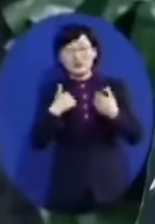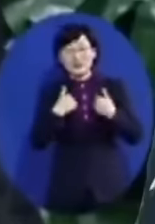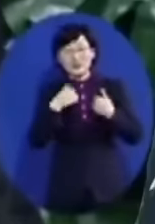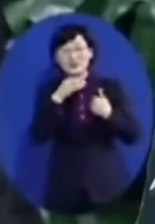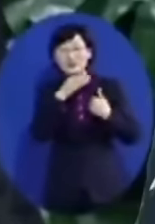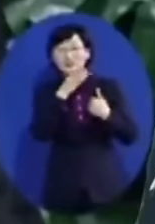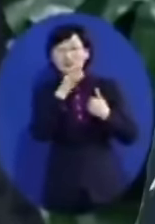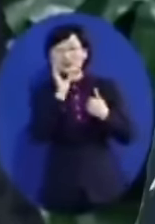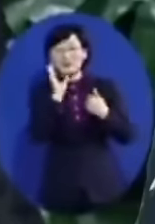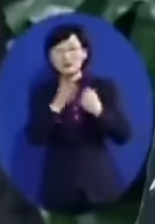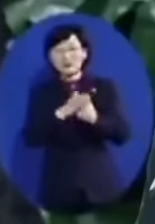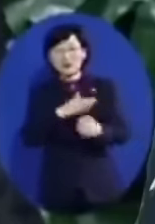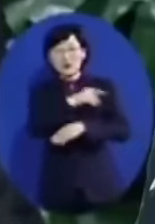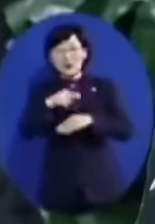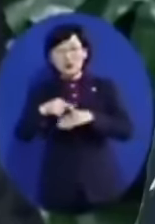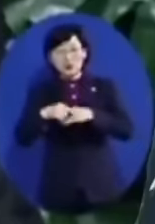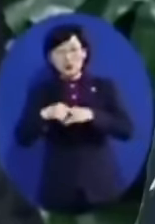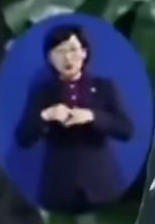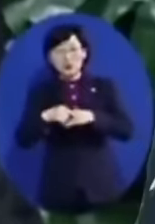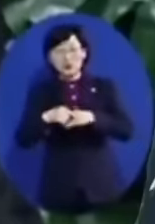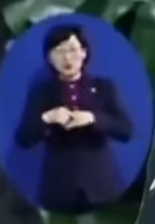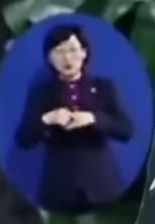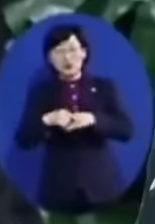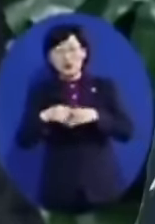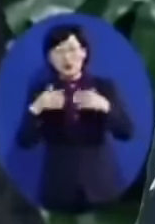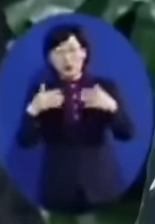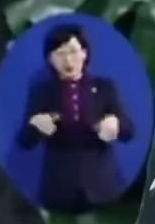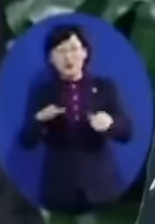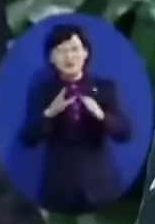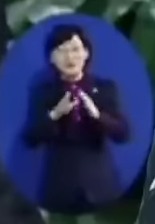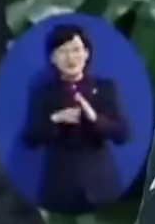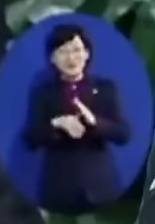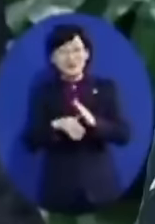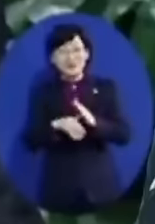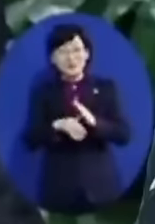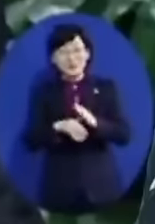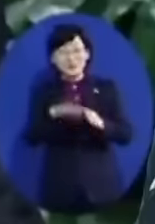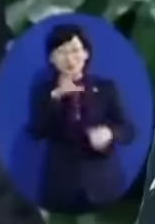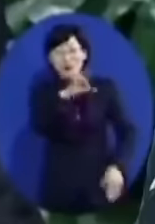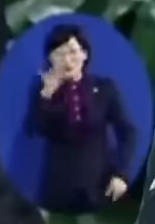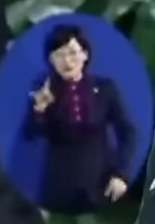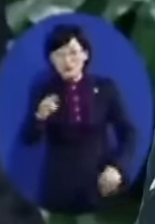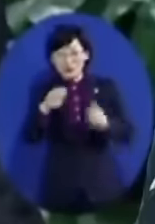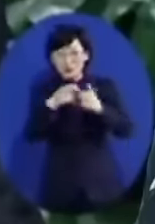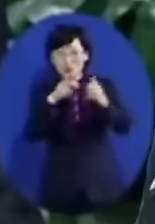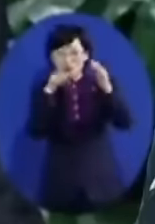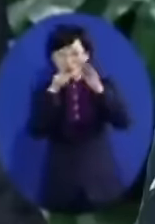먹어가 몸이 참 괴로울 때 종종 병원을 찾아가서